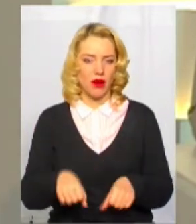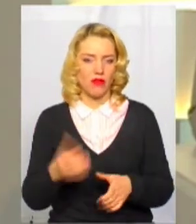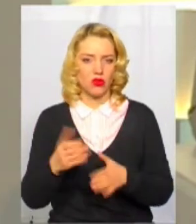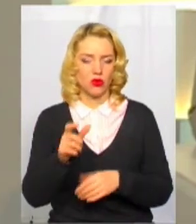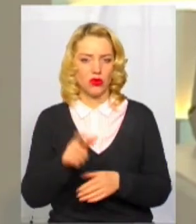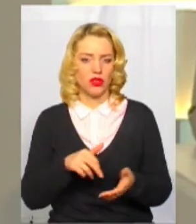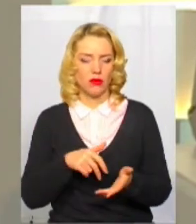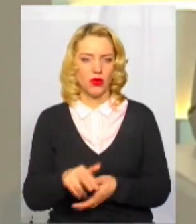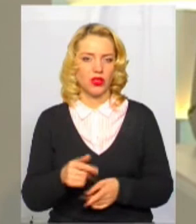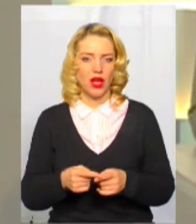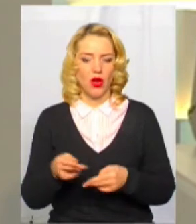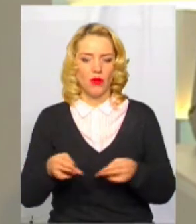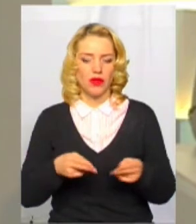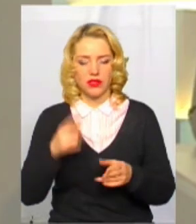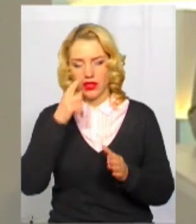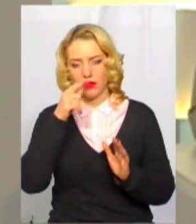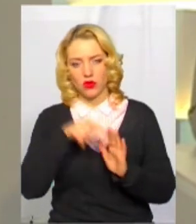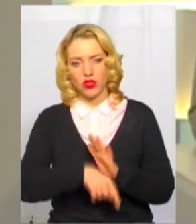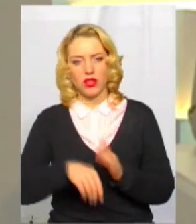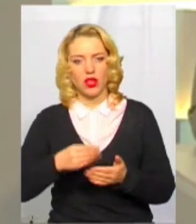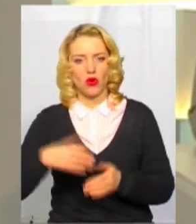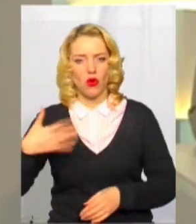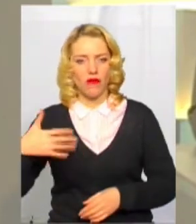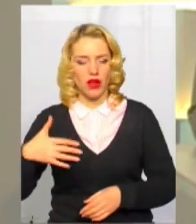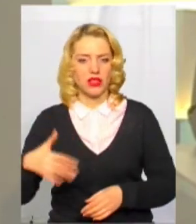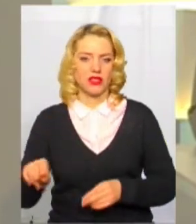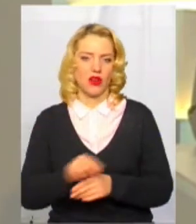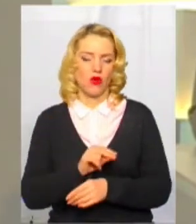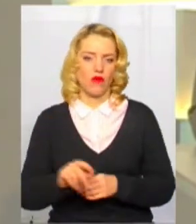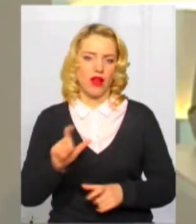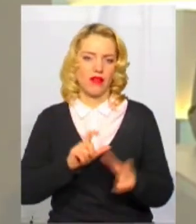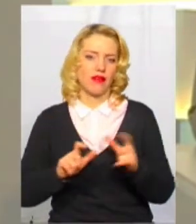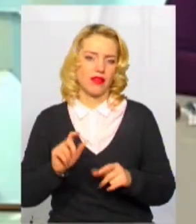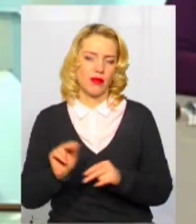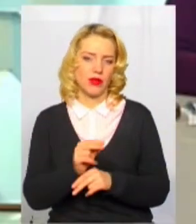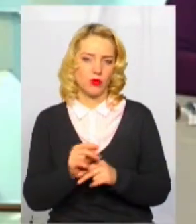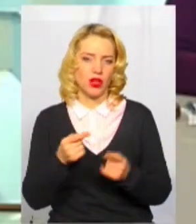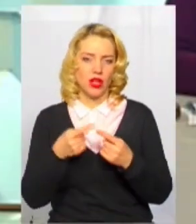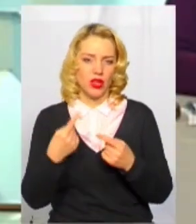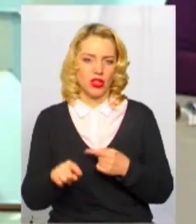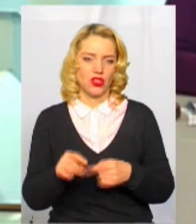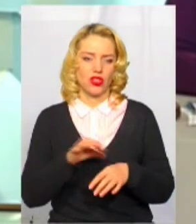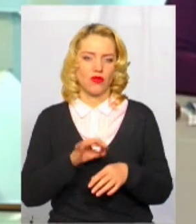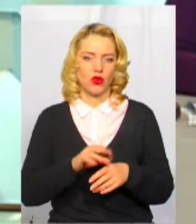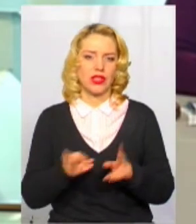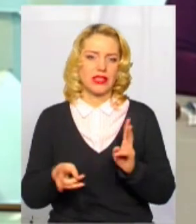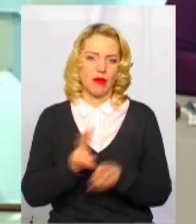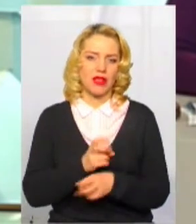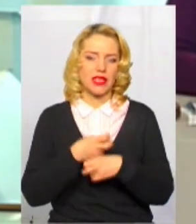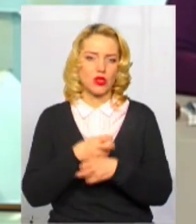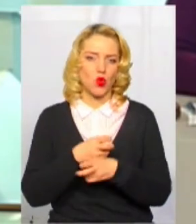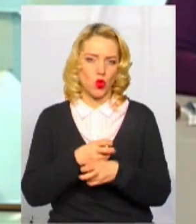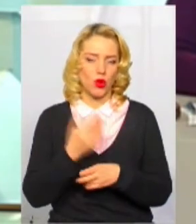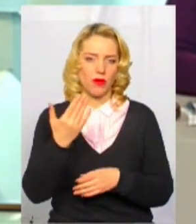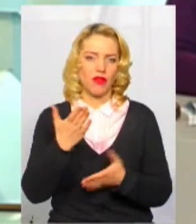якщо проходить операційне втручання, дороговартісне лікування, хіміотерапію і інші хвороби, заміни суглоби та інше, ви